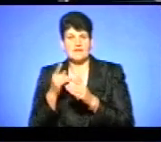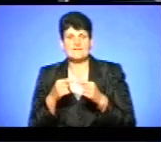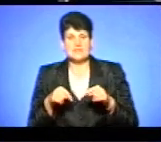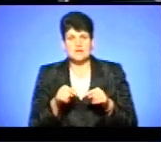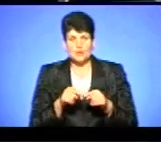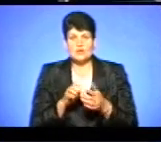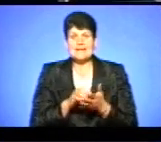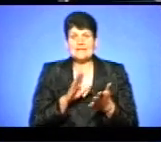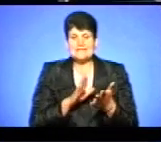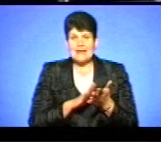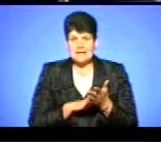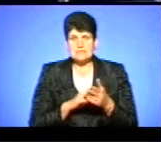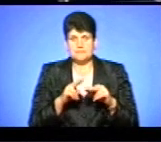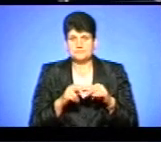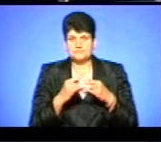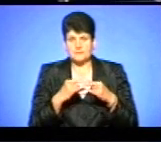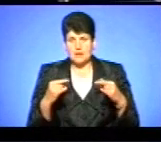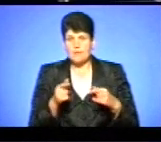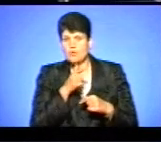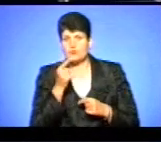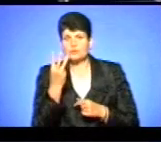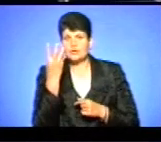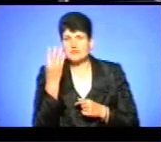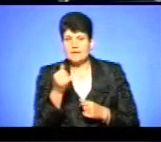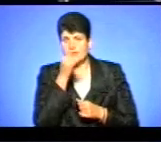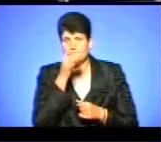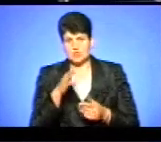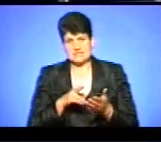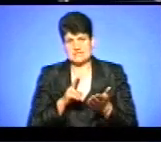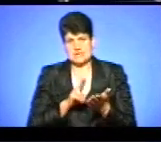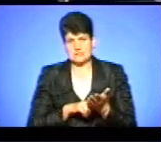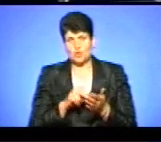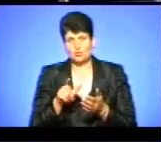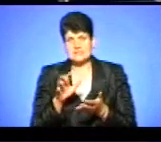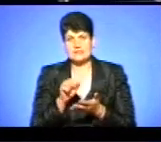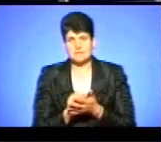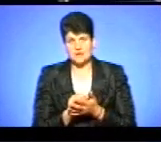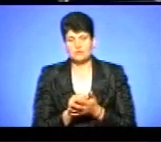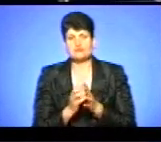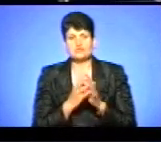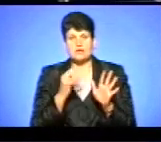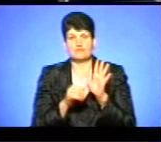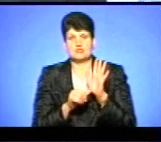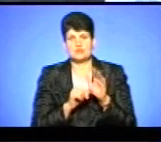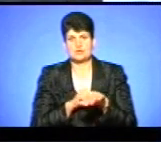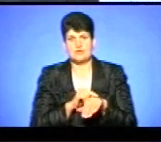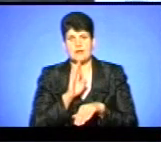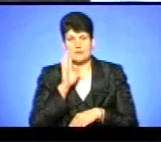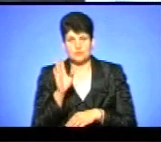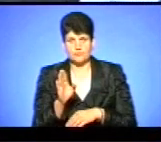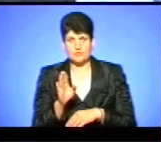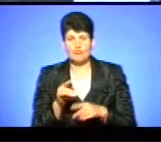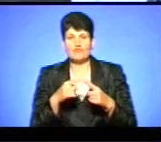адресою Шевченка-1 протягом 3 днів не може зареєструватися. Люди займають чергу з 6 ранку. У